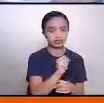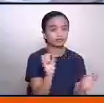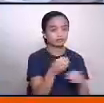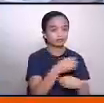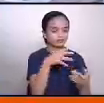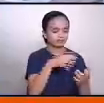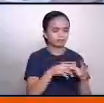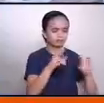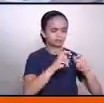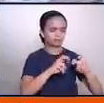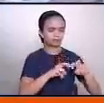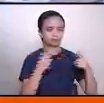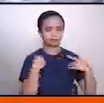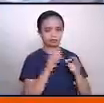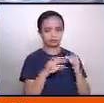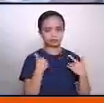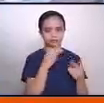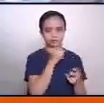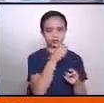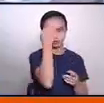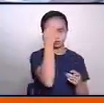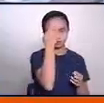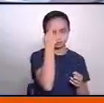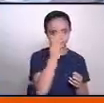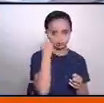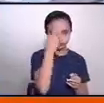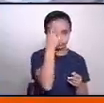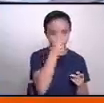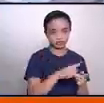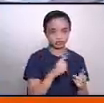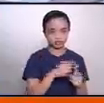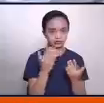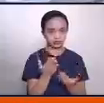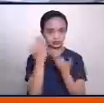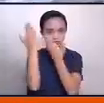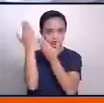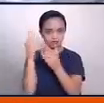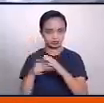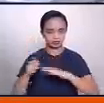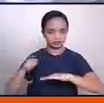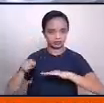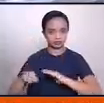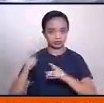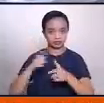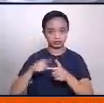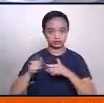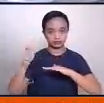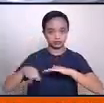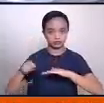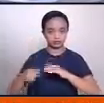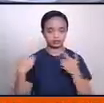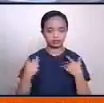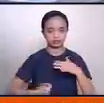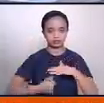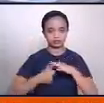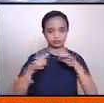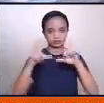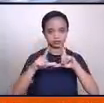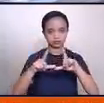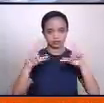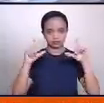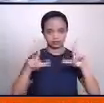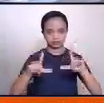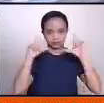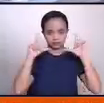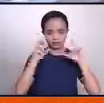pag-aaralan ng prosecutor yan kung may probable cause. Mm-mm. Pag may probable cause, iakyat yan sa judge. Opa. Tapos yung judge, maglalabas ng warrant laban sa kanya.